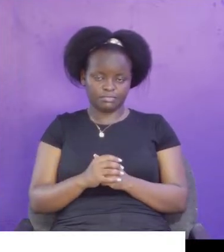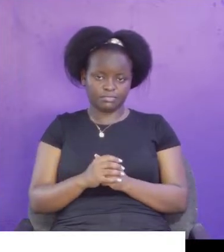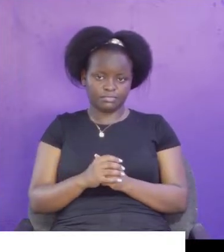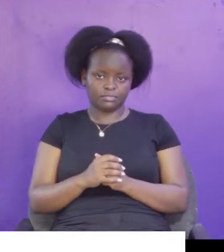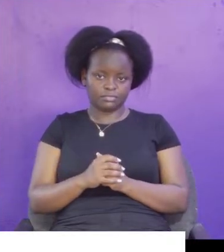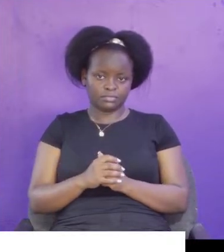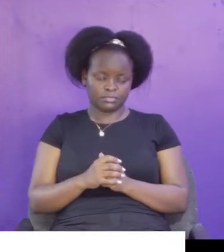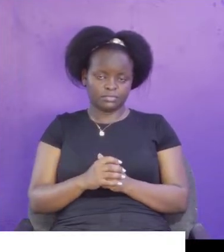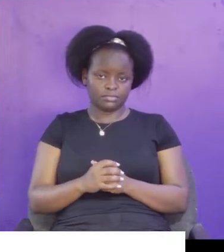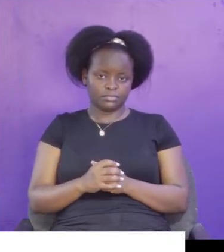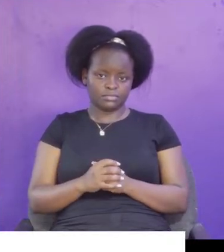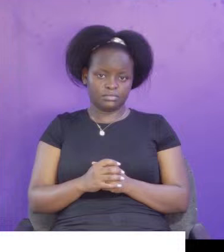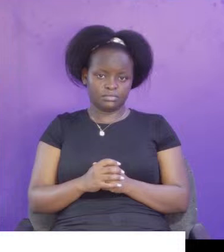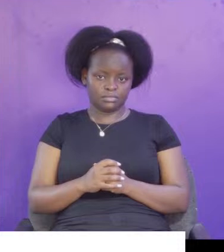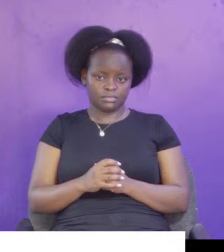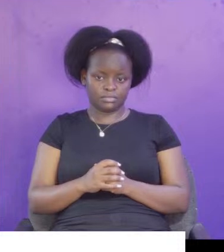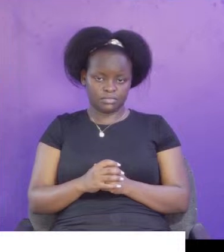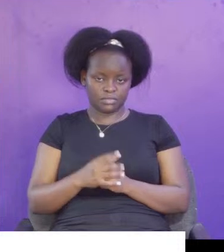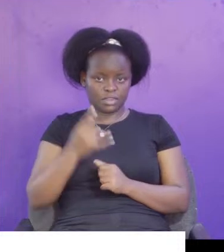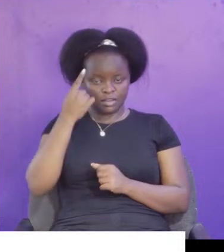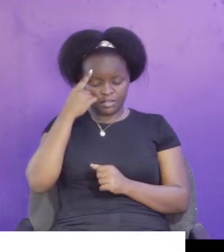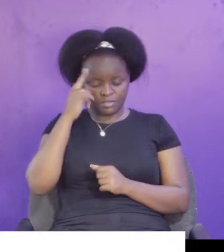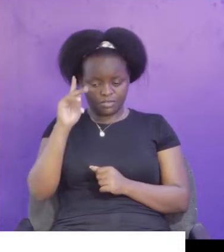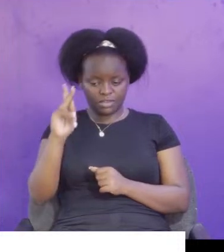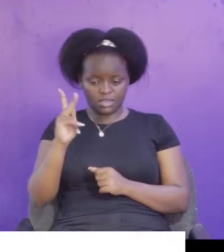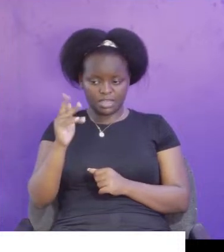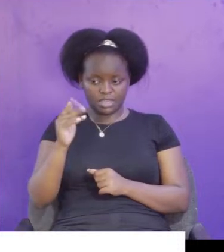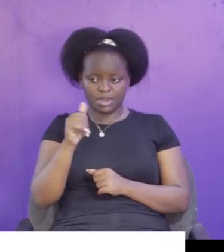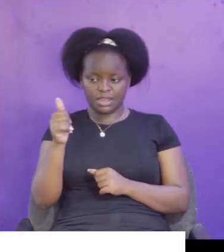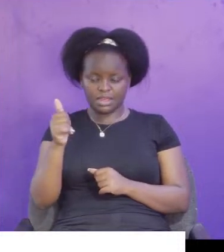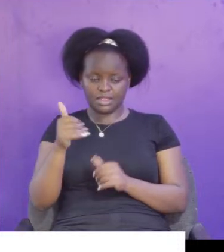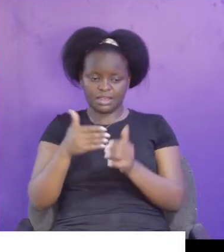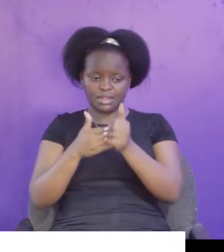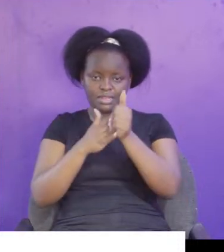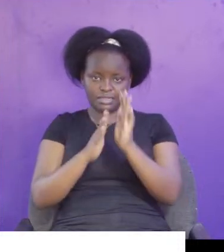ya Mkenya mwenzetu, kiongozi,